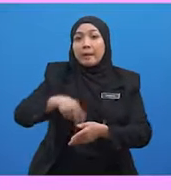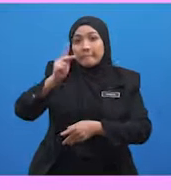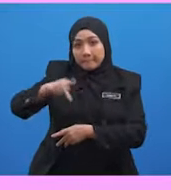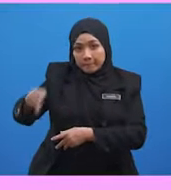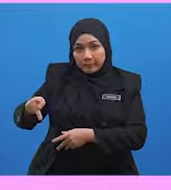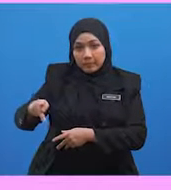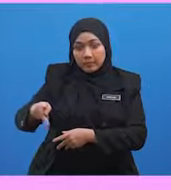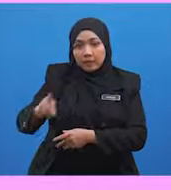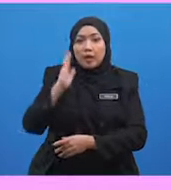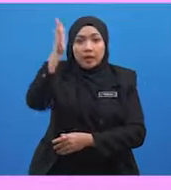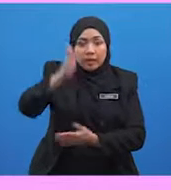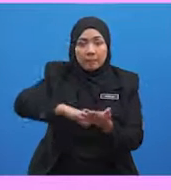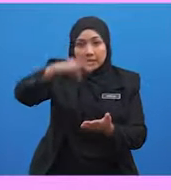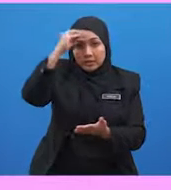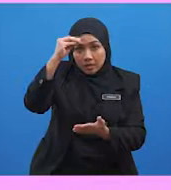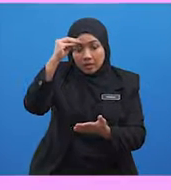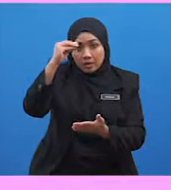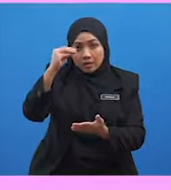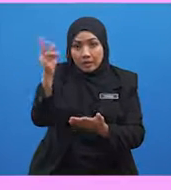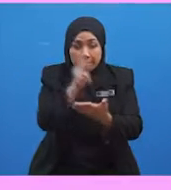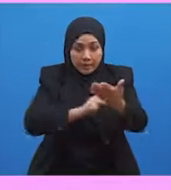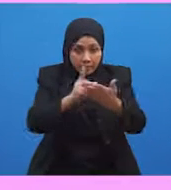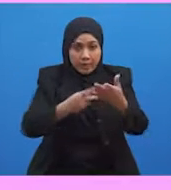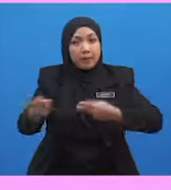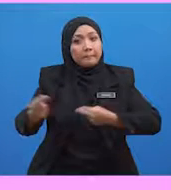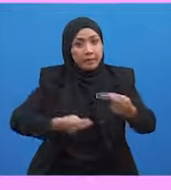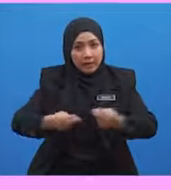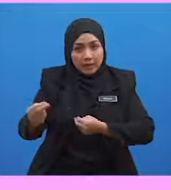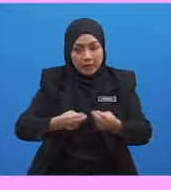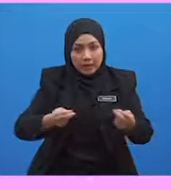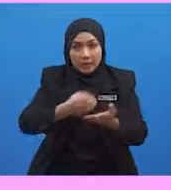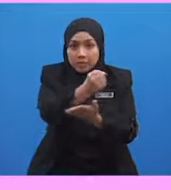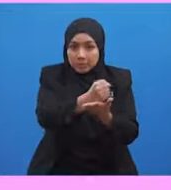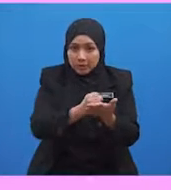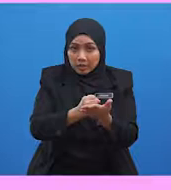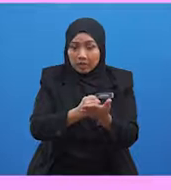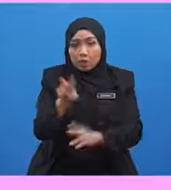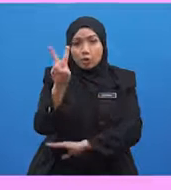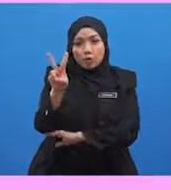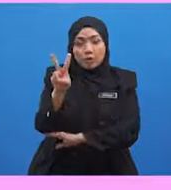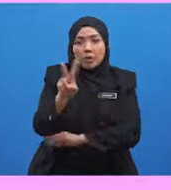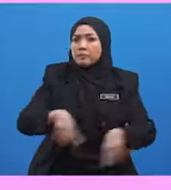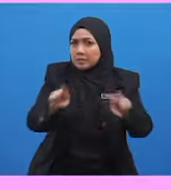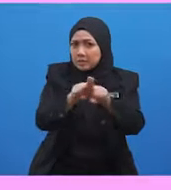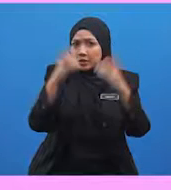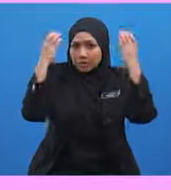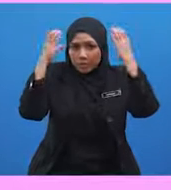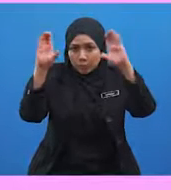akan belajar mata pelajaran pengajian perniagaan semester 2 bersama-sama Cikgu